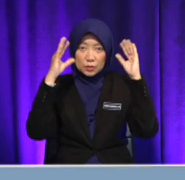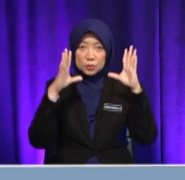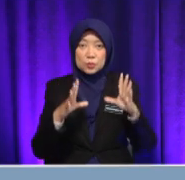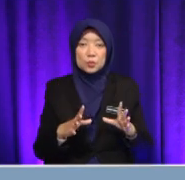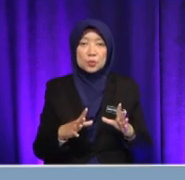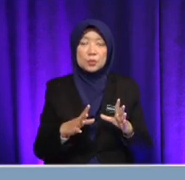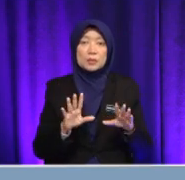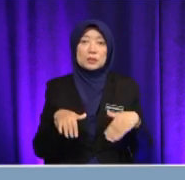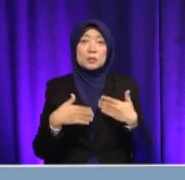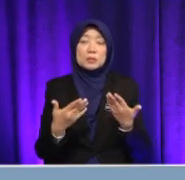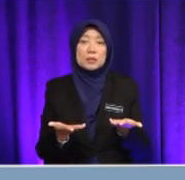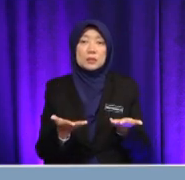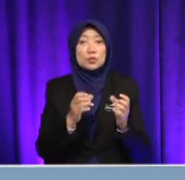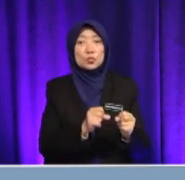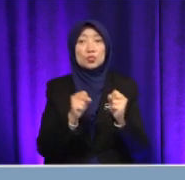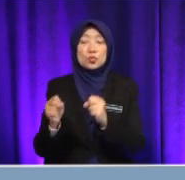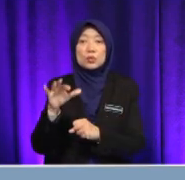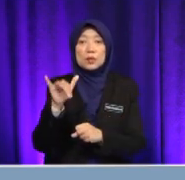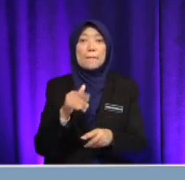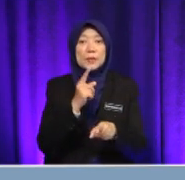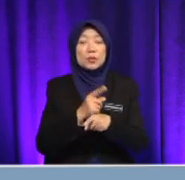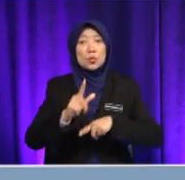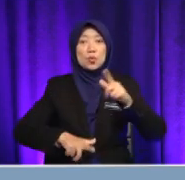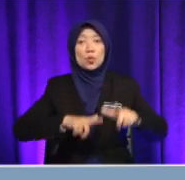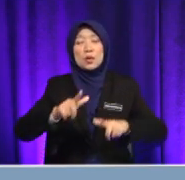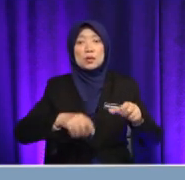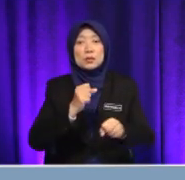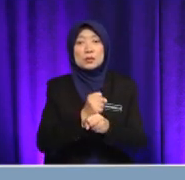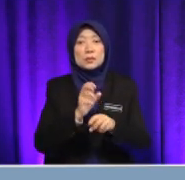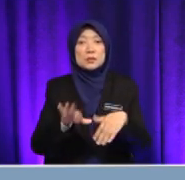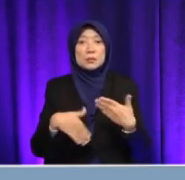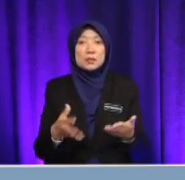turutan pernyataan langkah kerja macam mana kita